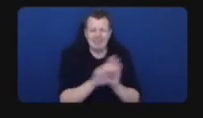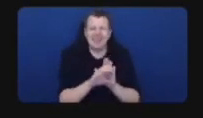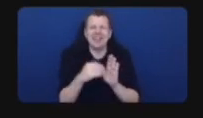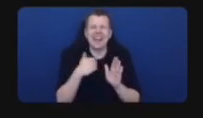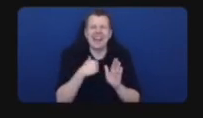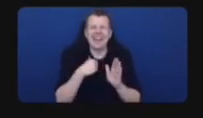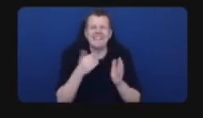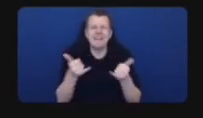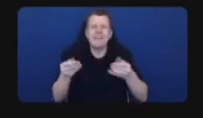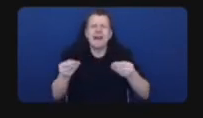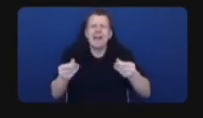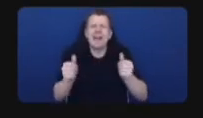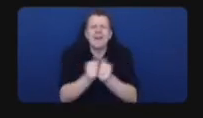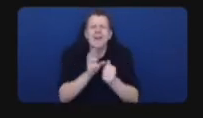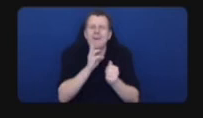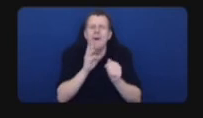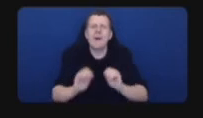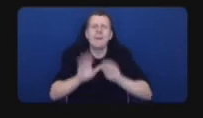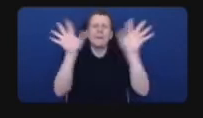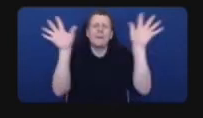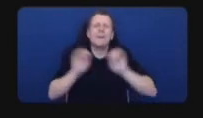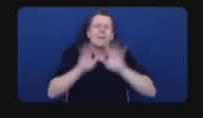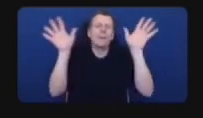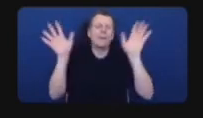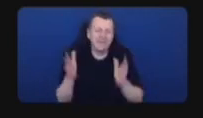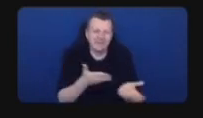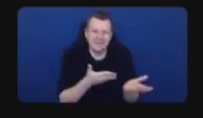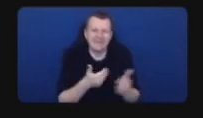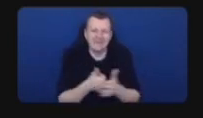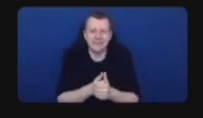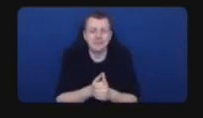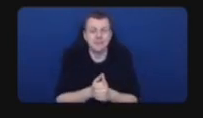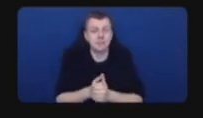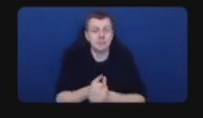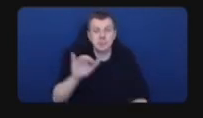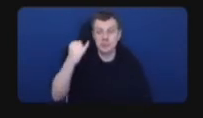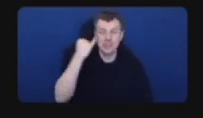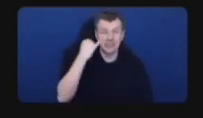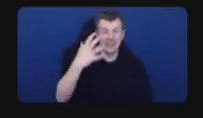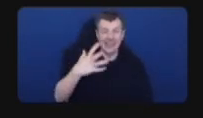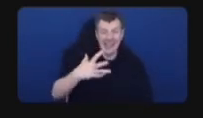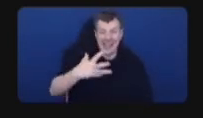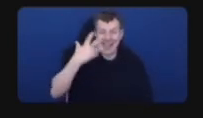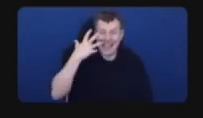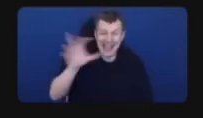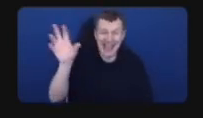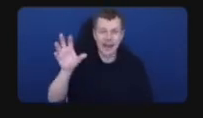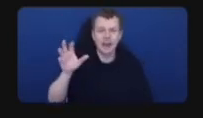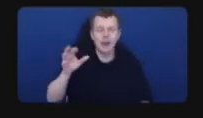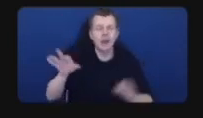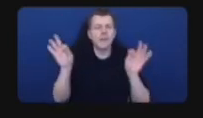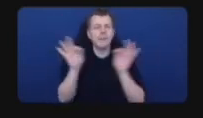它这个图片呢是显示的是费城的一个孩子玩耍的地方。